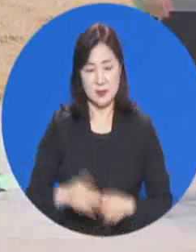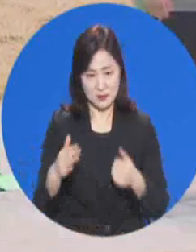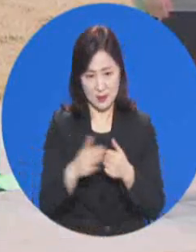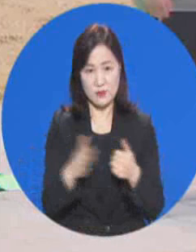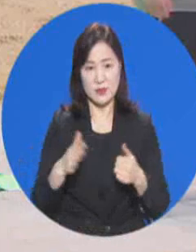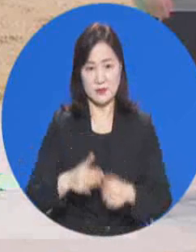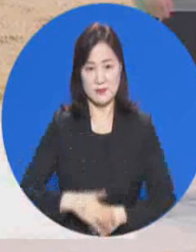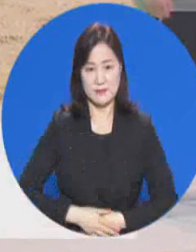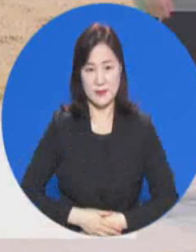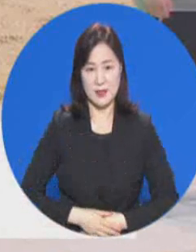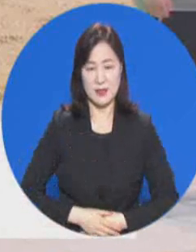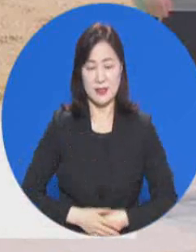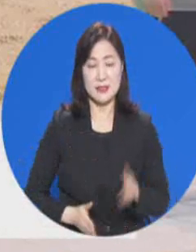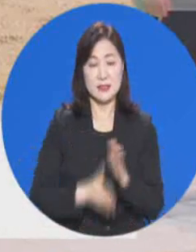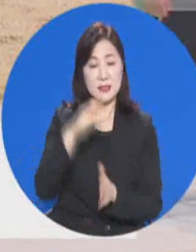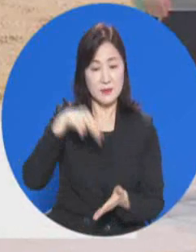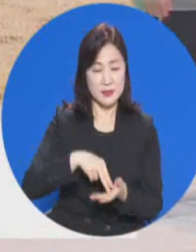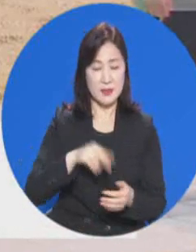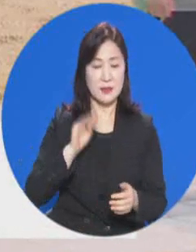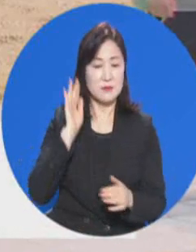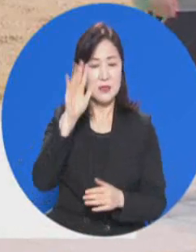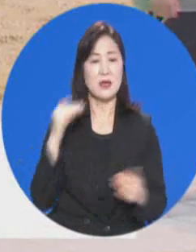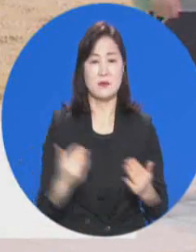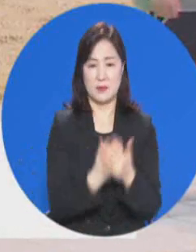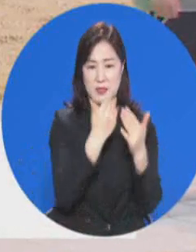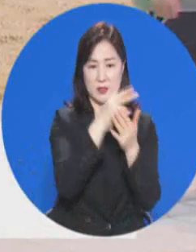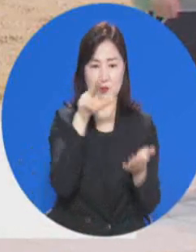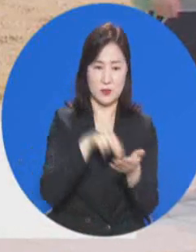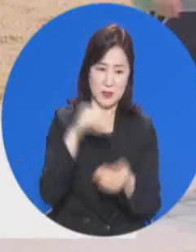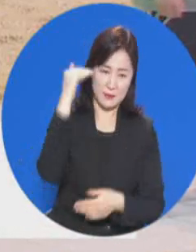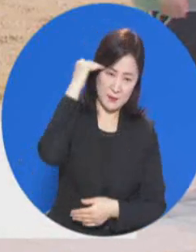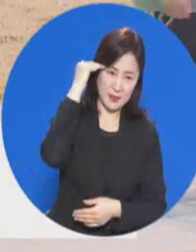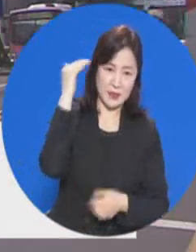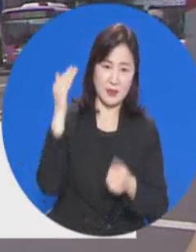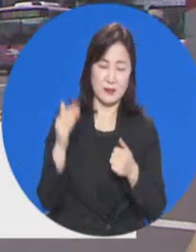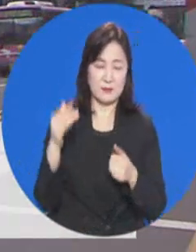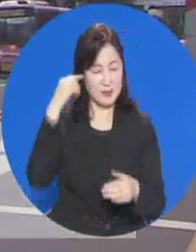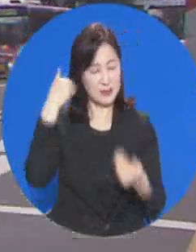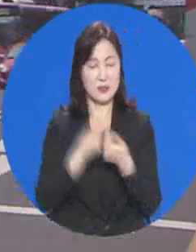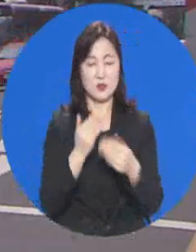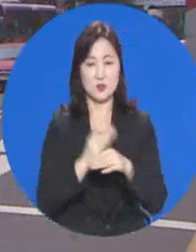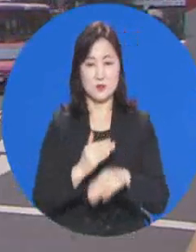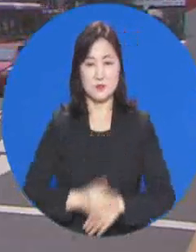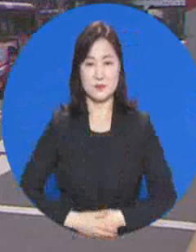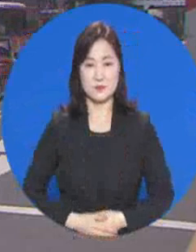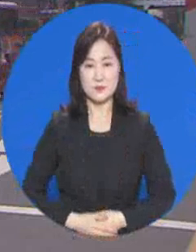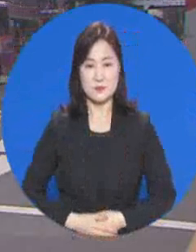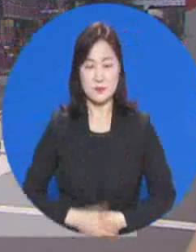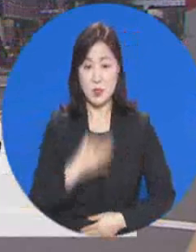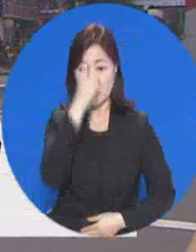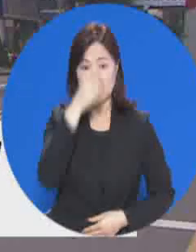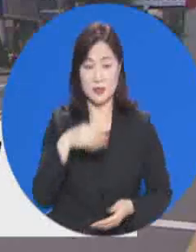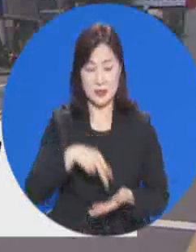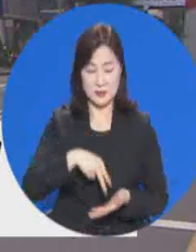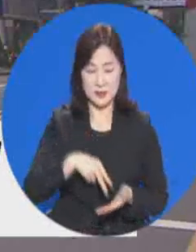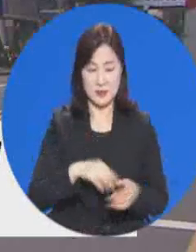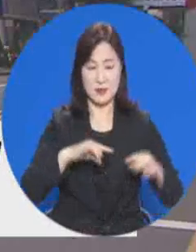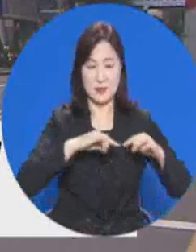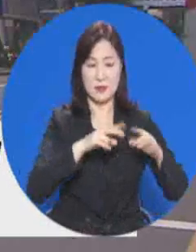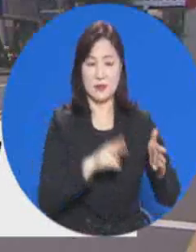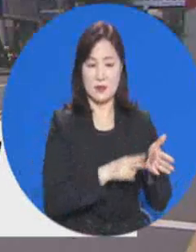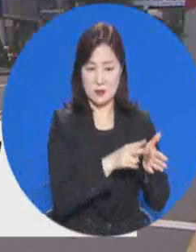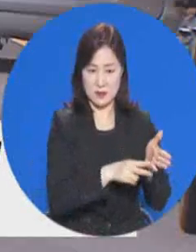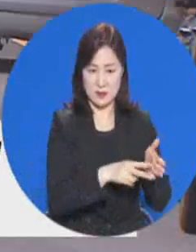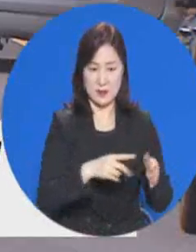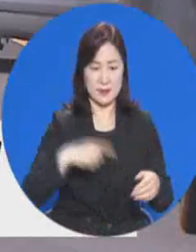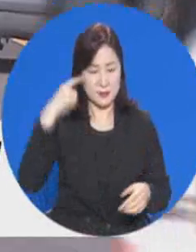중 어우 리 씨의 미래 발전 사회 이제 문제가 많다 라고 해서 이제 반대하고 있습니다 굉장히 신은경 정선 노선에 대한 자체 용에게 찾고